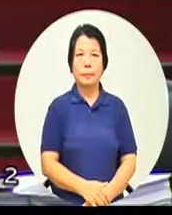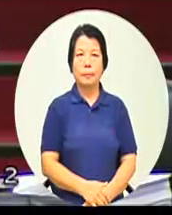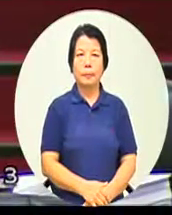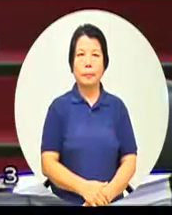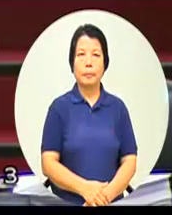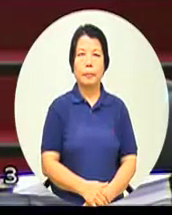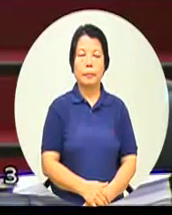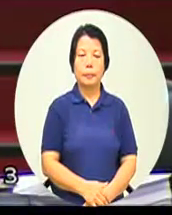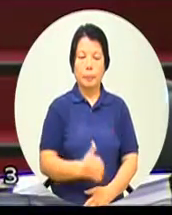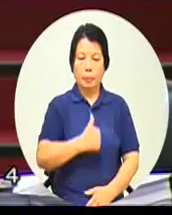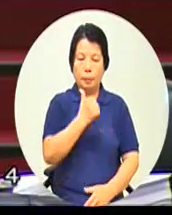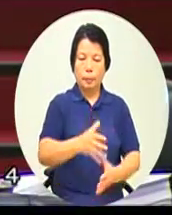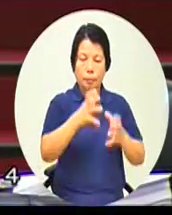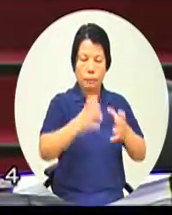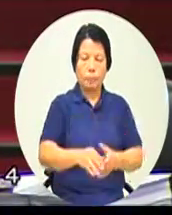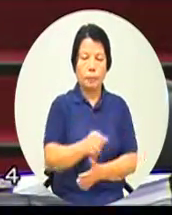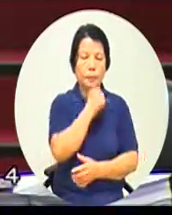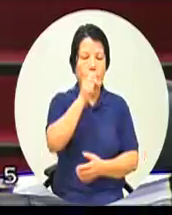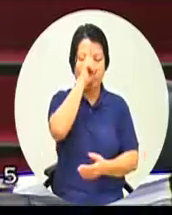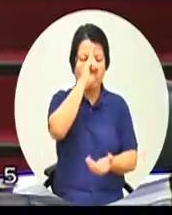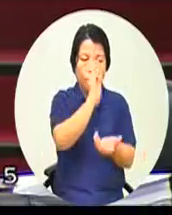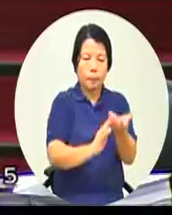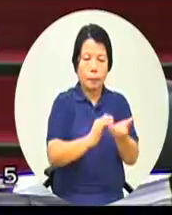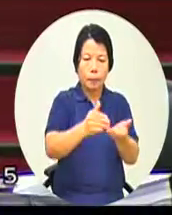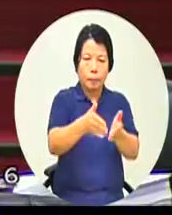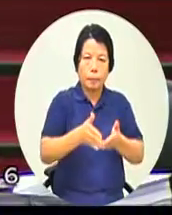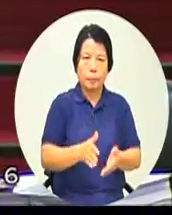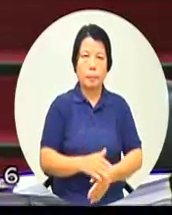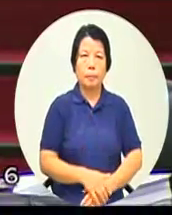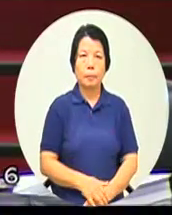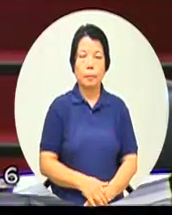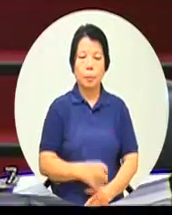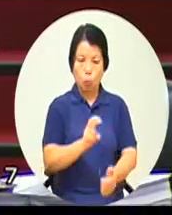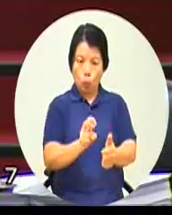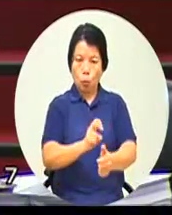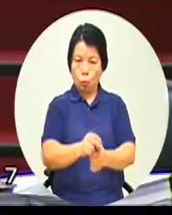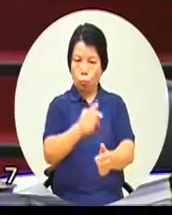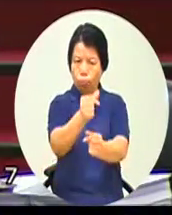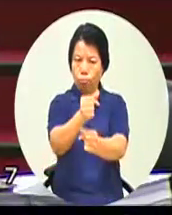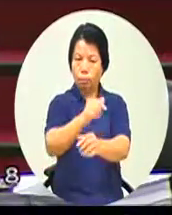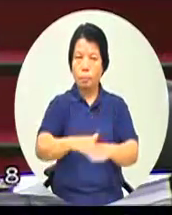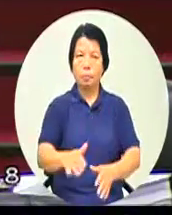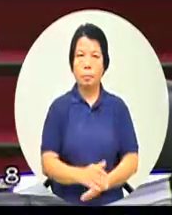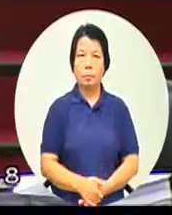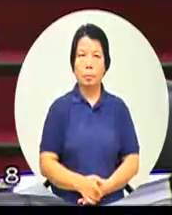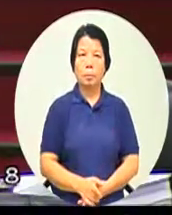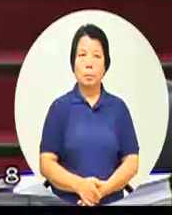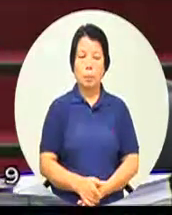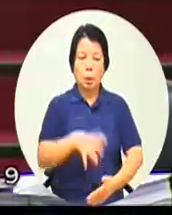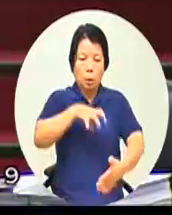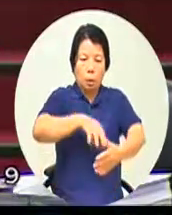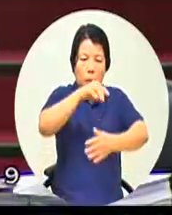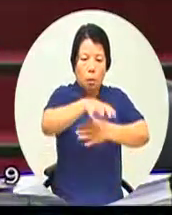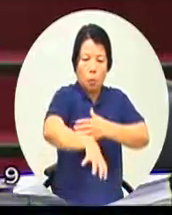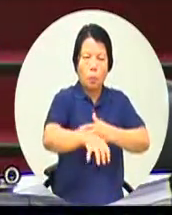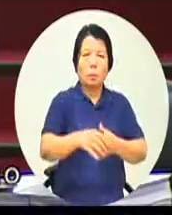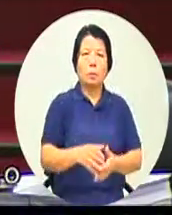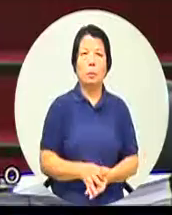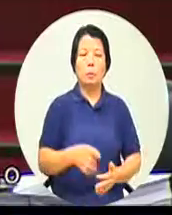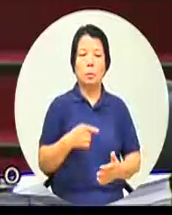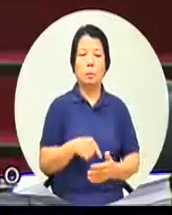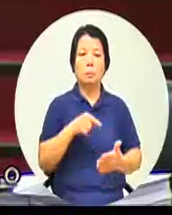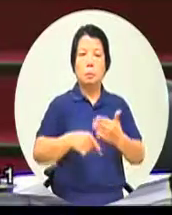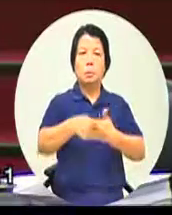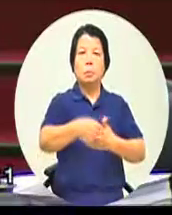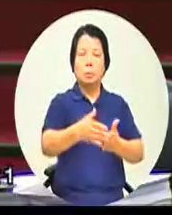啊，真正落实营养午餐照顾学生，俺们家有照顾，从内到外。啊，